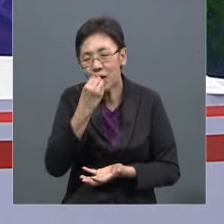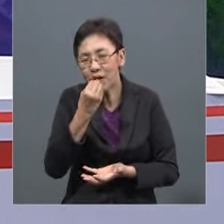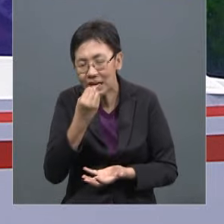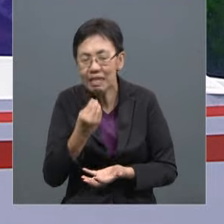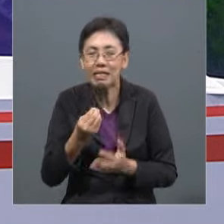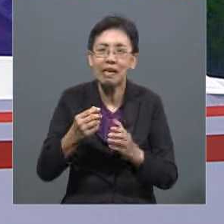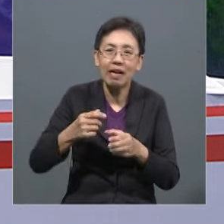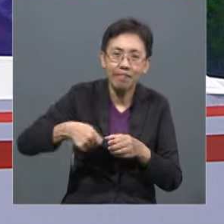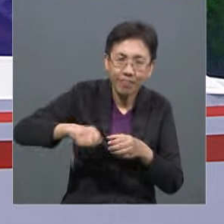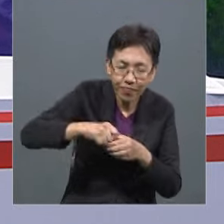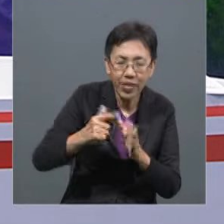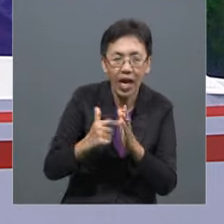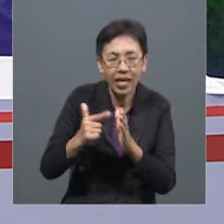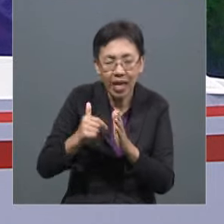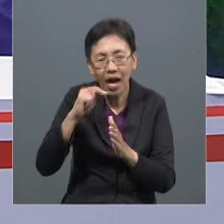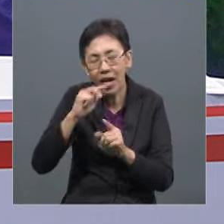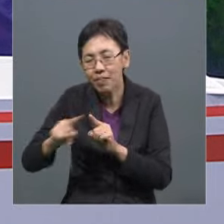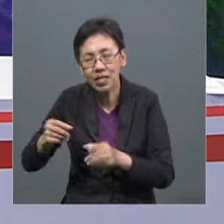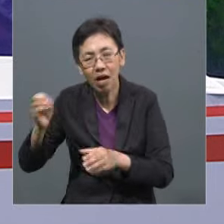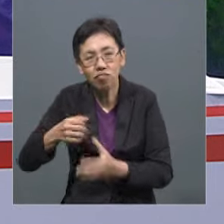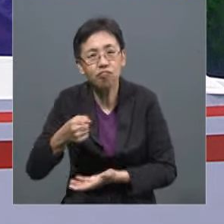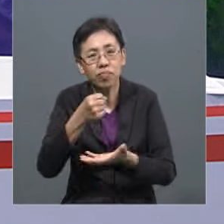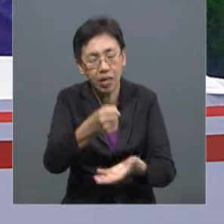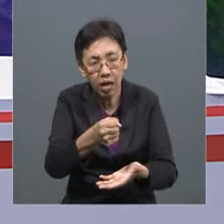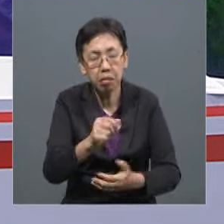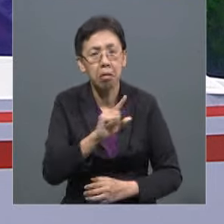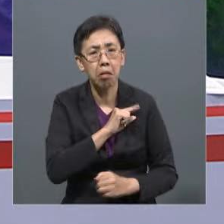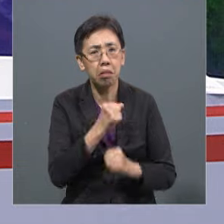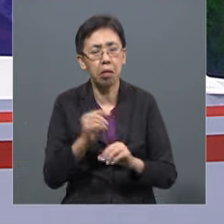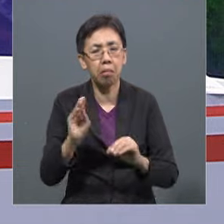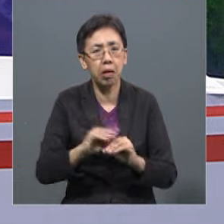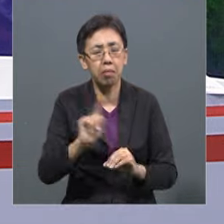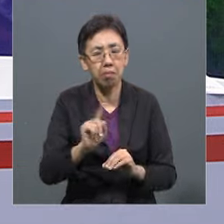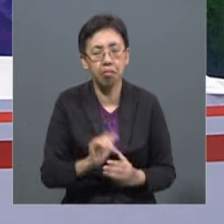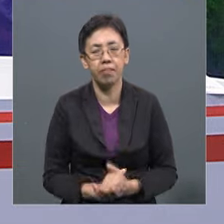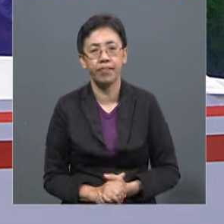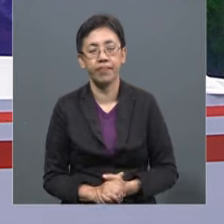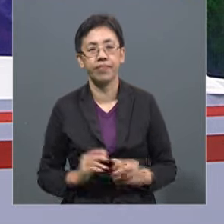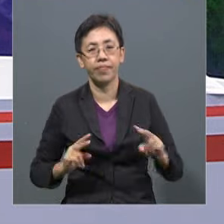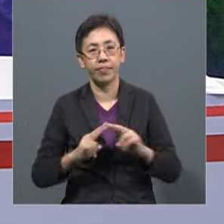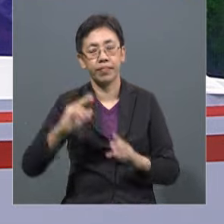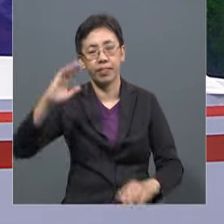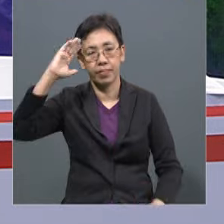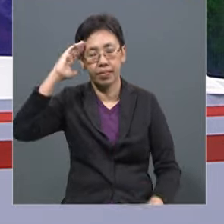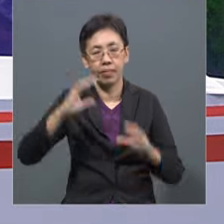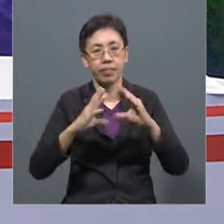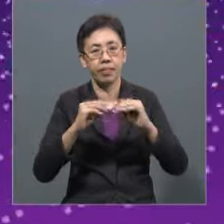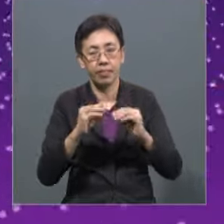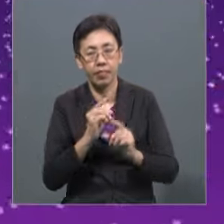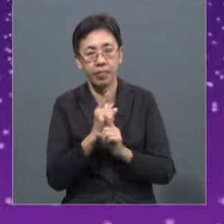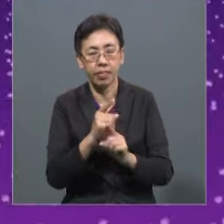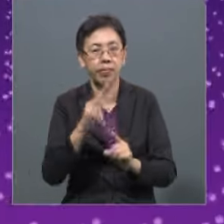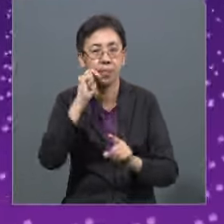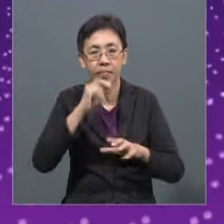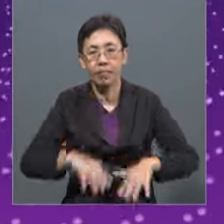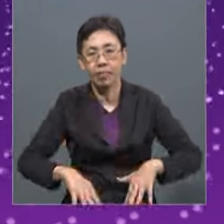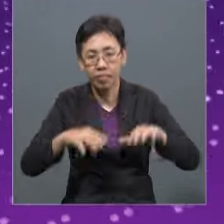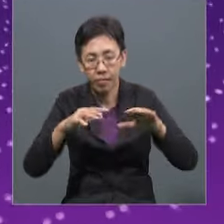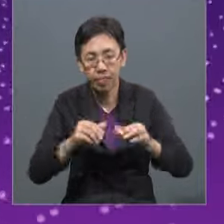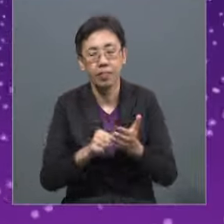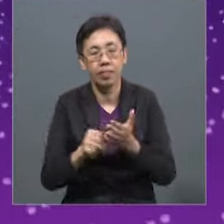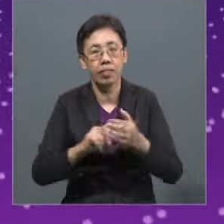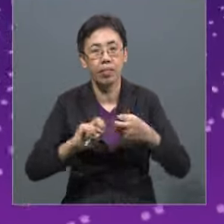ให้แต่จริงๆแล้วเนี่ยปรากฏว่าจริงๆมีหน้าที่มากไปกว่านั้นอีกนะวันนี้ทางกระทรวงกลาโหมเนี่ยเขาประชุมติดตามสถานการณ์น้ํานะครับแล้ว